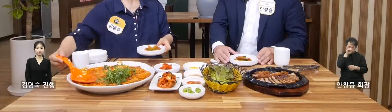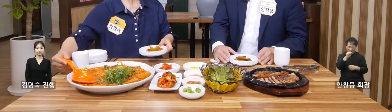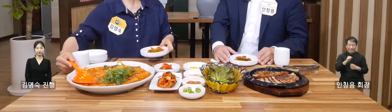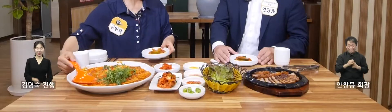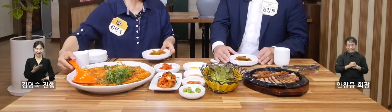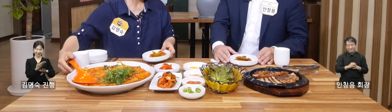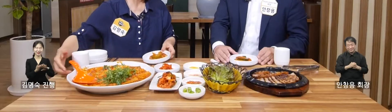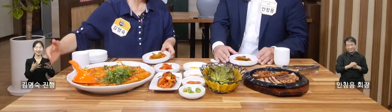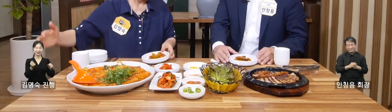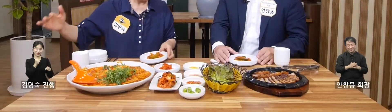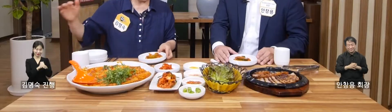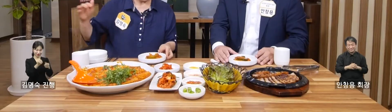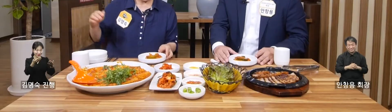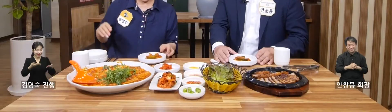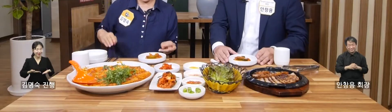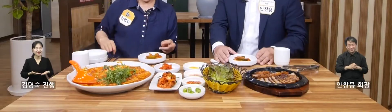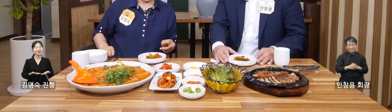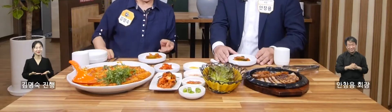남이 해주는 거.